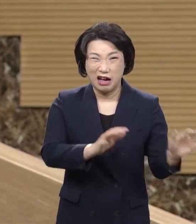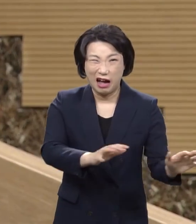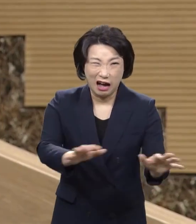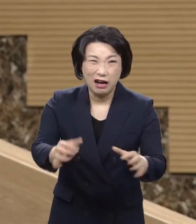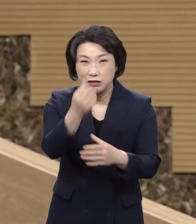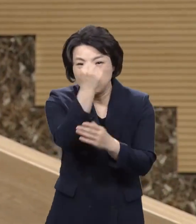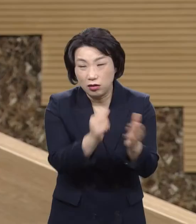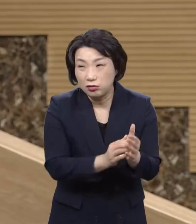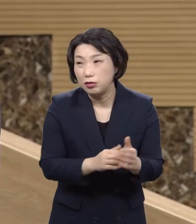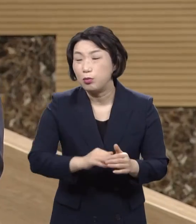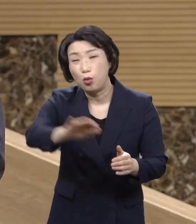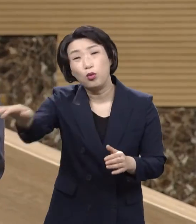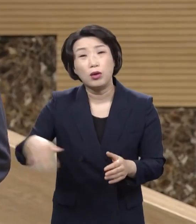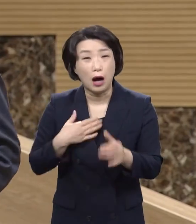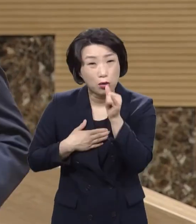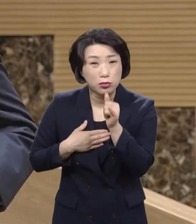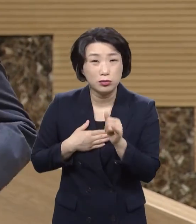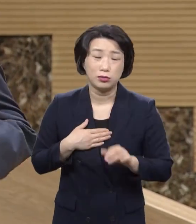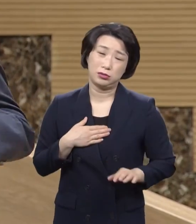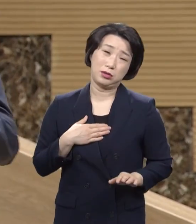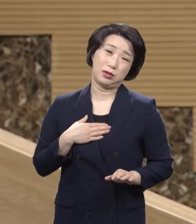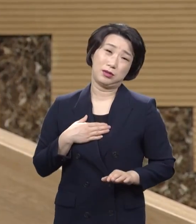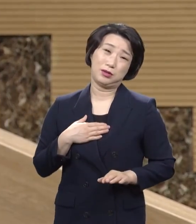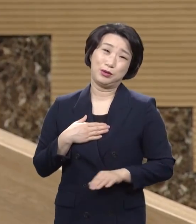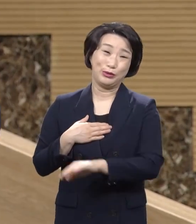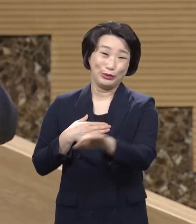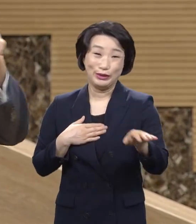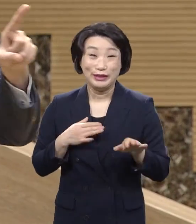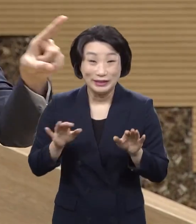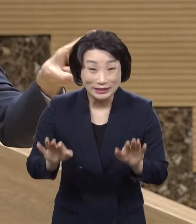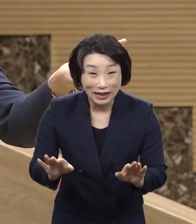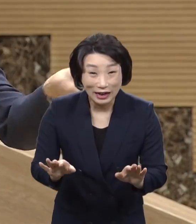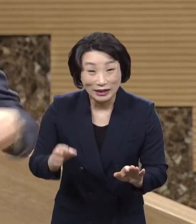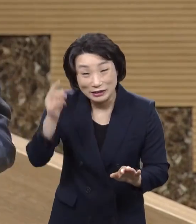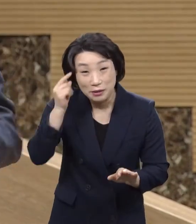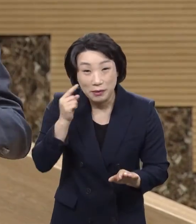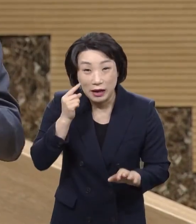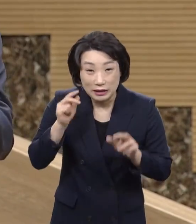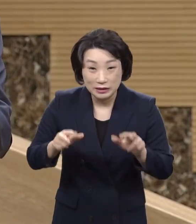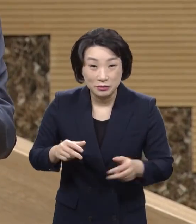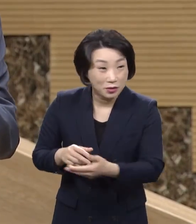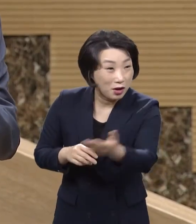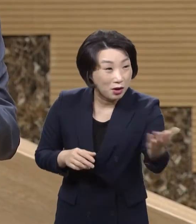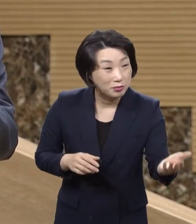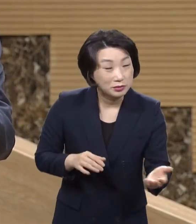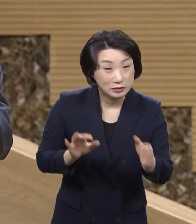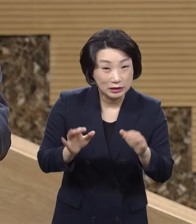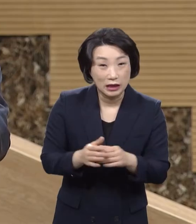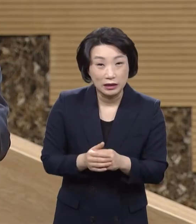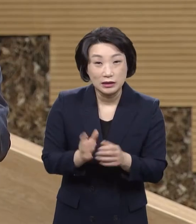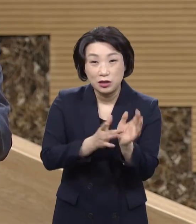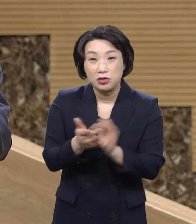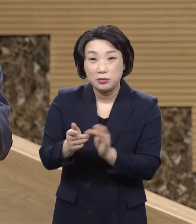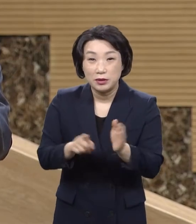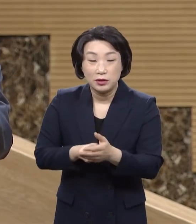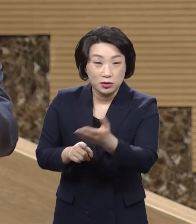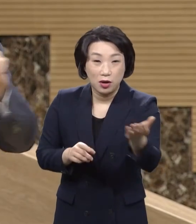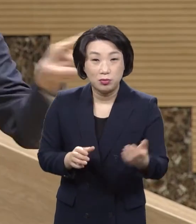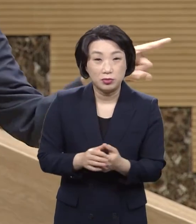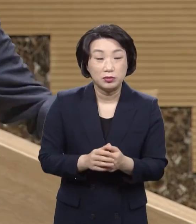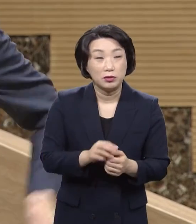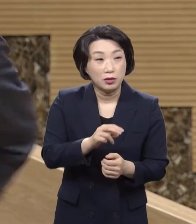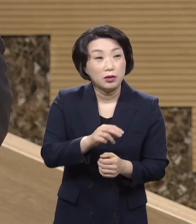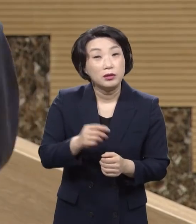예. 근데 우리는 지금 여러분을 다 보고 우리 여러 예수 믿는다고 하는